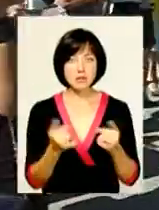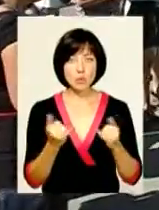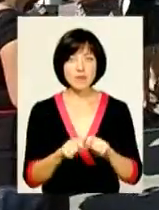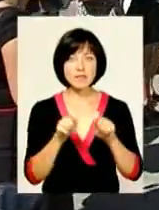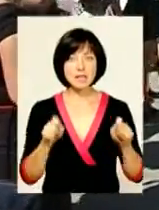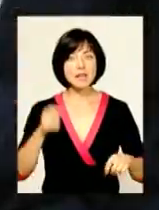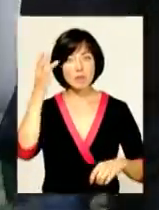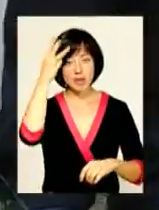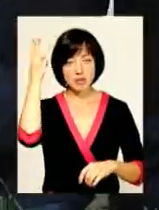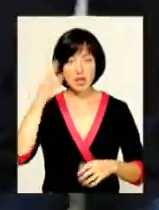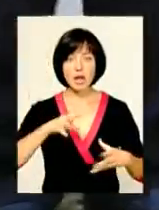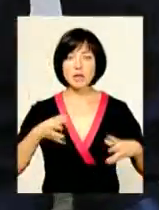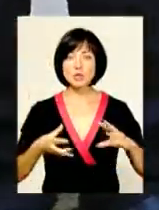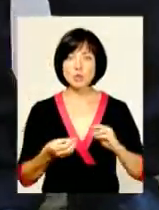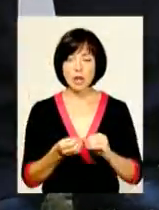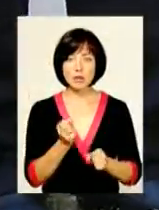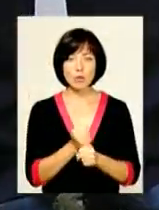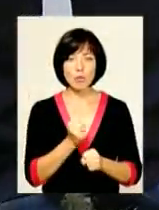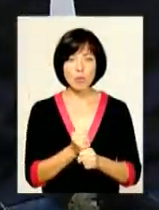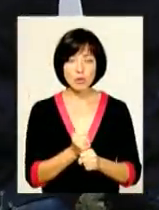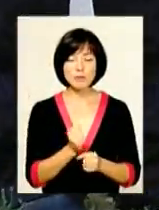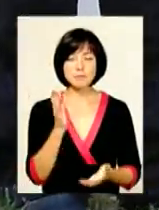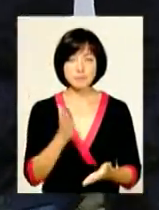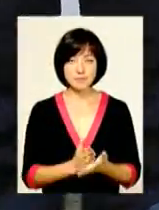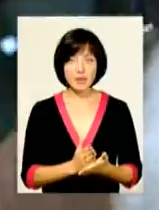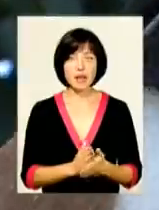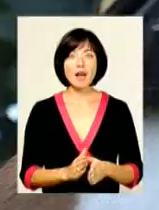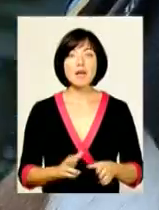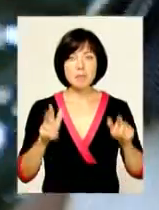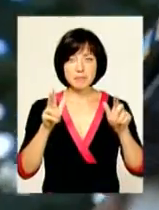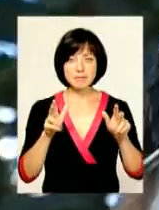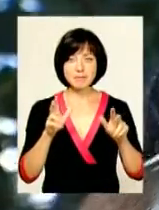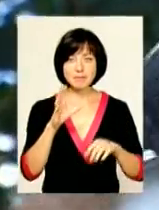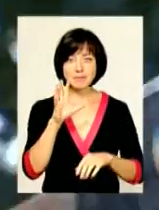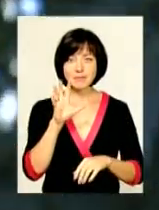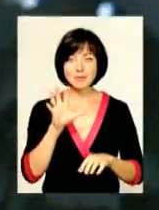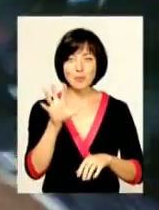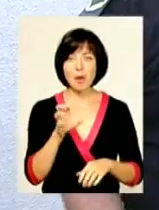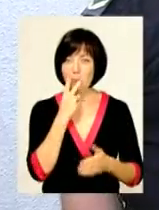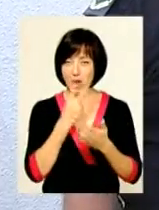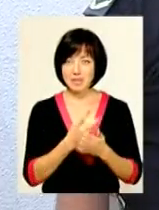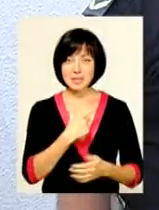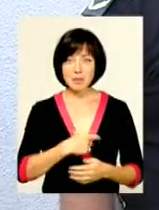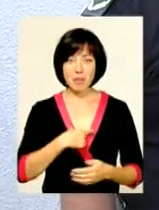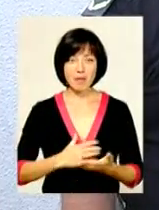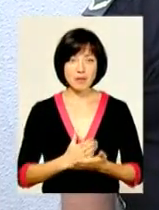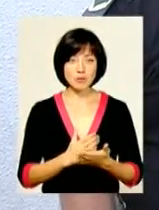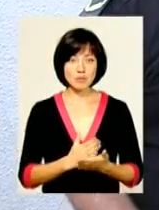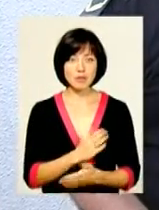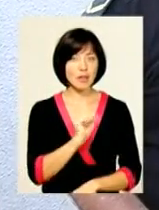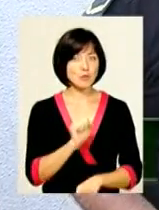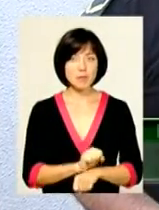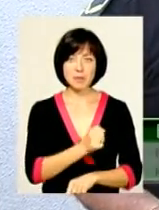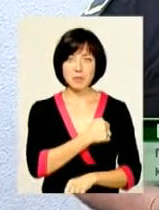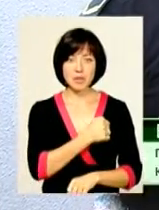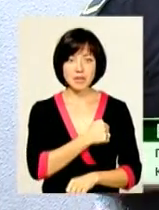у Хмельницькому. Результат плідної роботи не забарився. Пес вже зарекомендував себе на митній службі. Незупинний боєць,